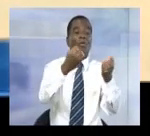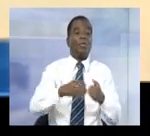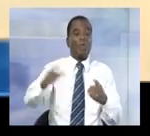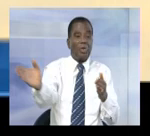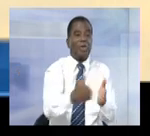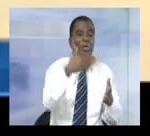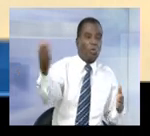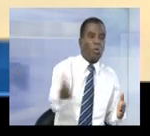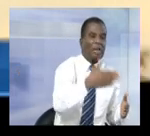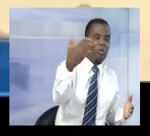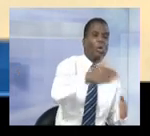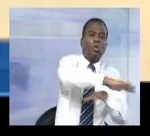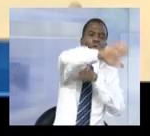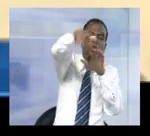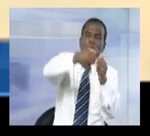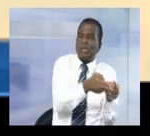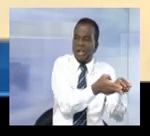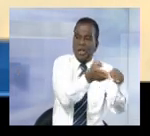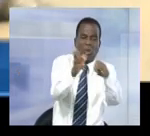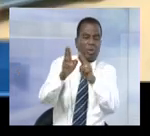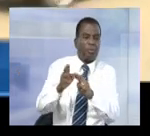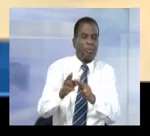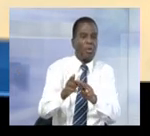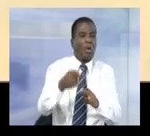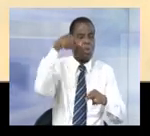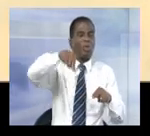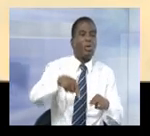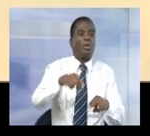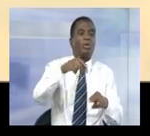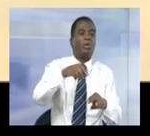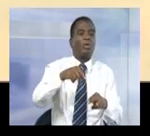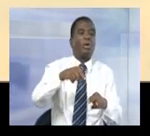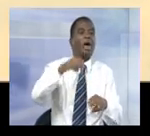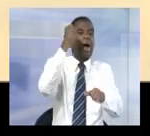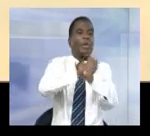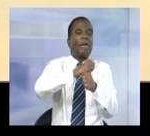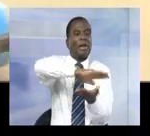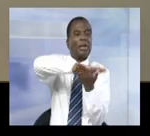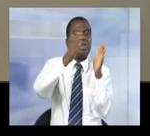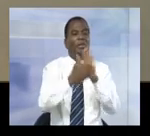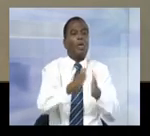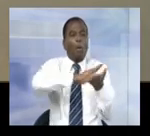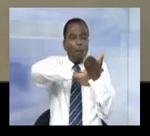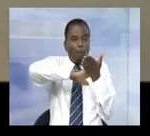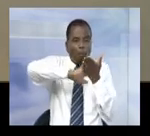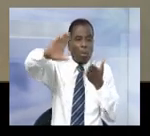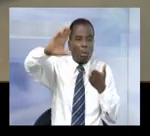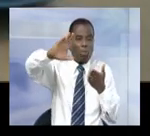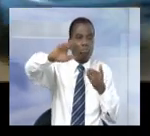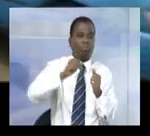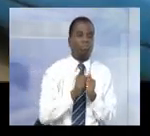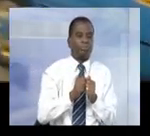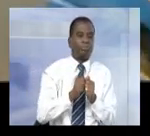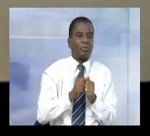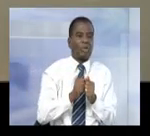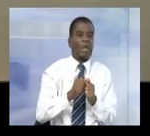sales comme ça. Et comme ça, il y a beaucoup de maladies qui viennent après ça à la santé derrière. Pour un environnement sain et